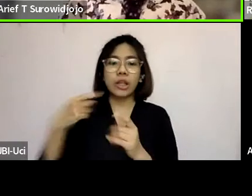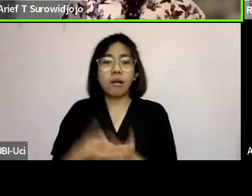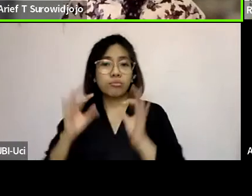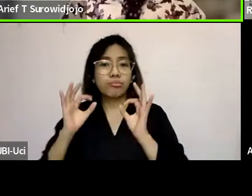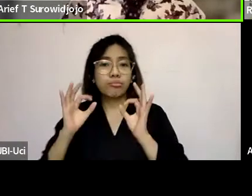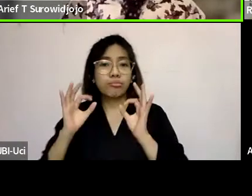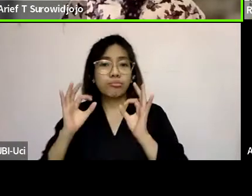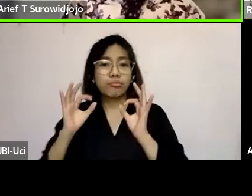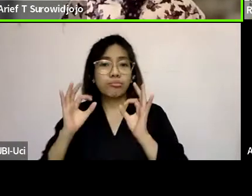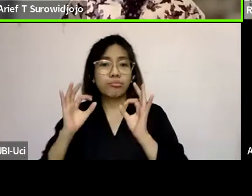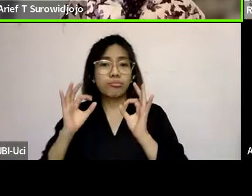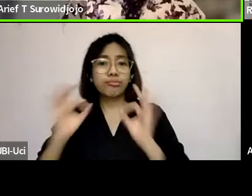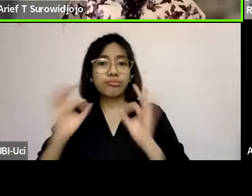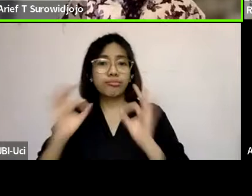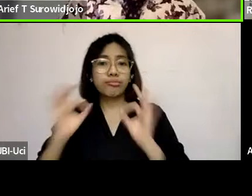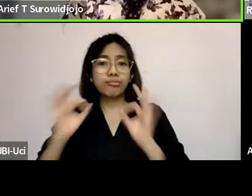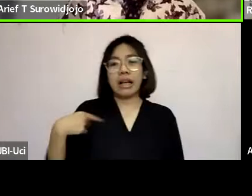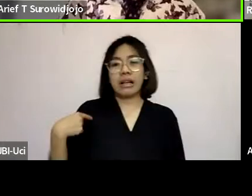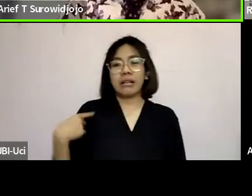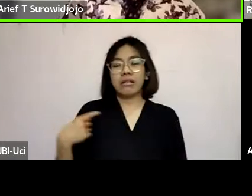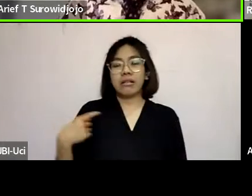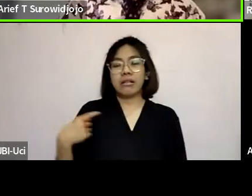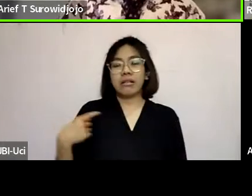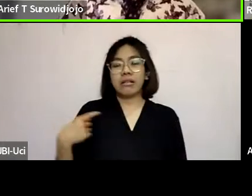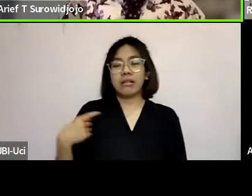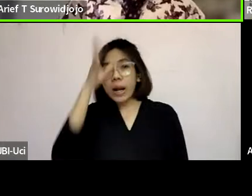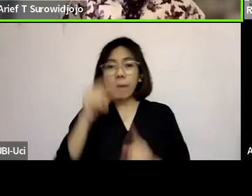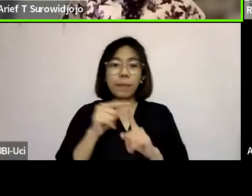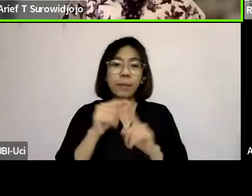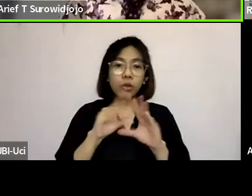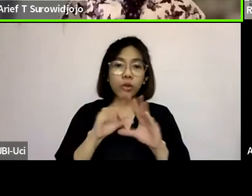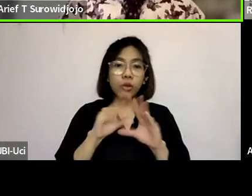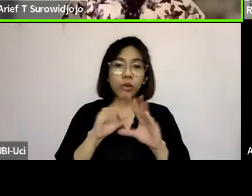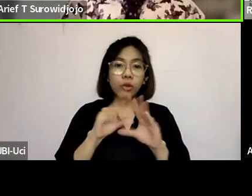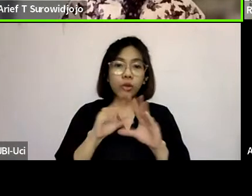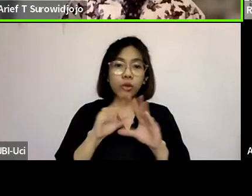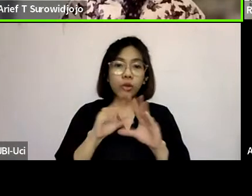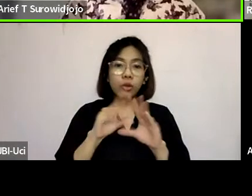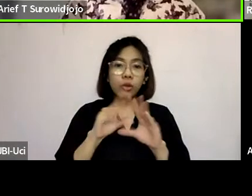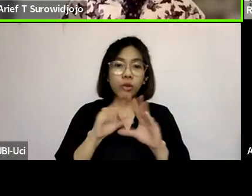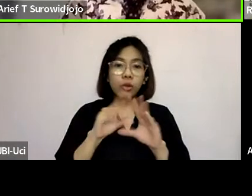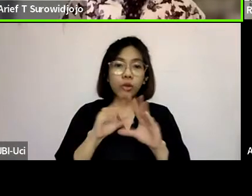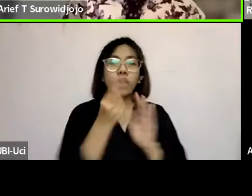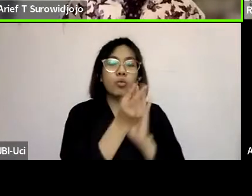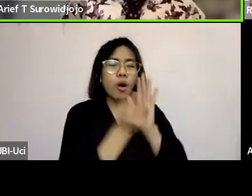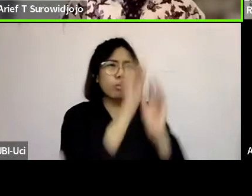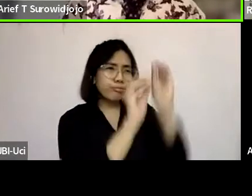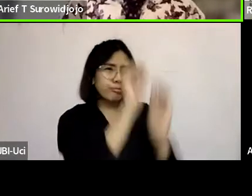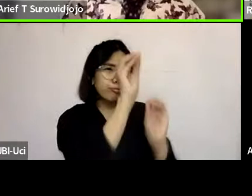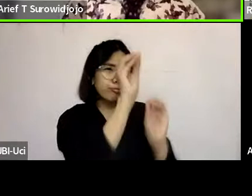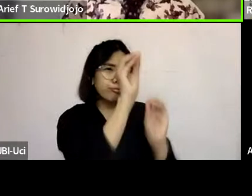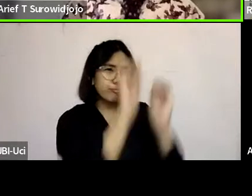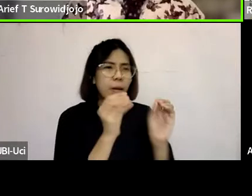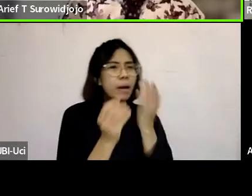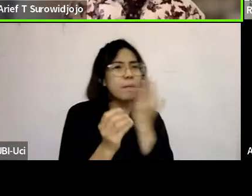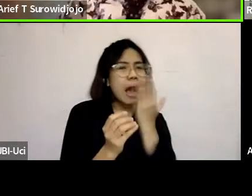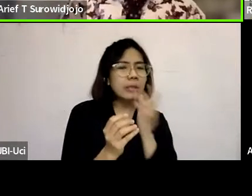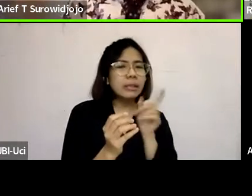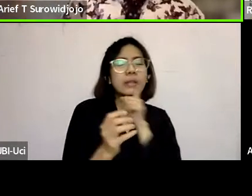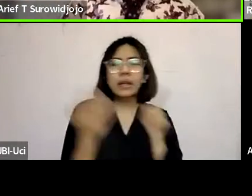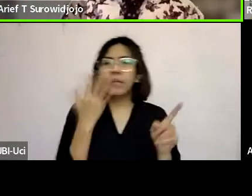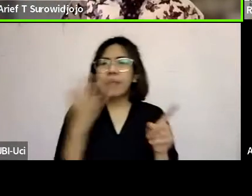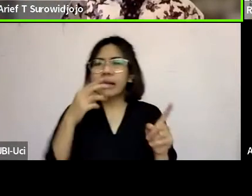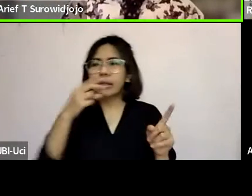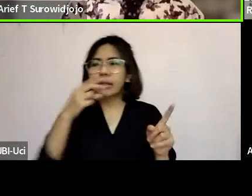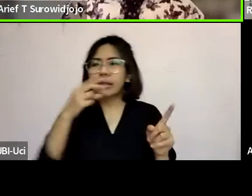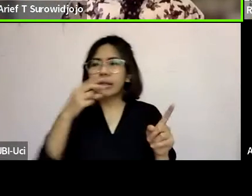pembentuk undang-undang kita untuk menyelaraskan konsep dan hukum yang mau diatur dengan Bahasa Hukum Indonesia kita sangat-sangat masih